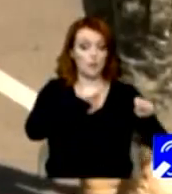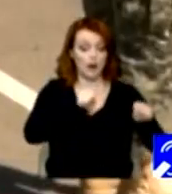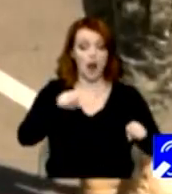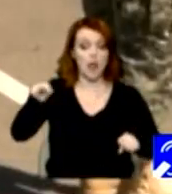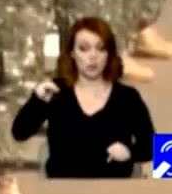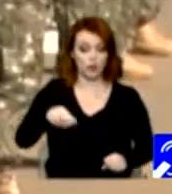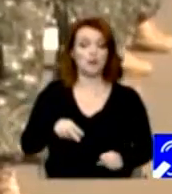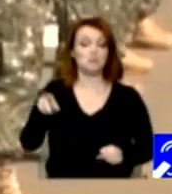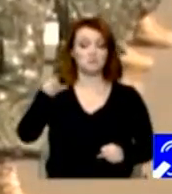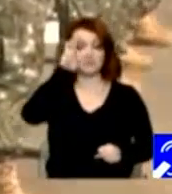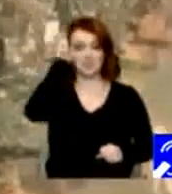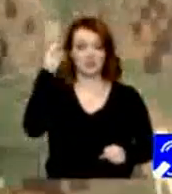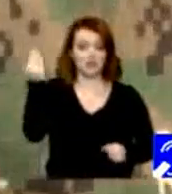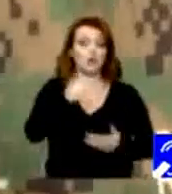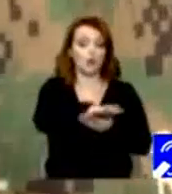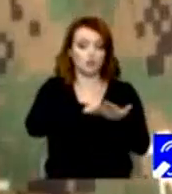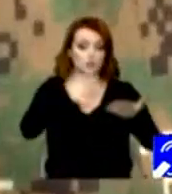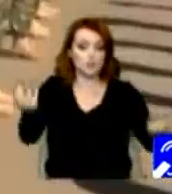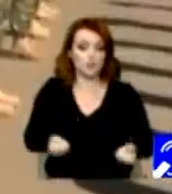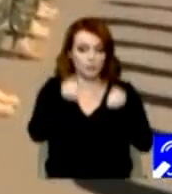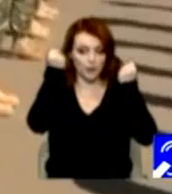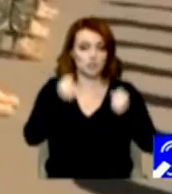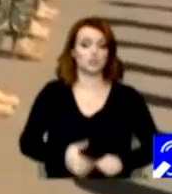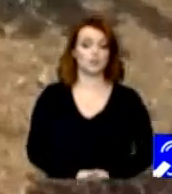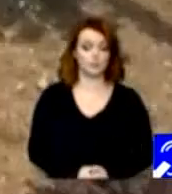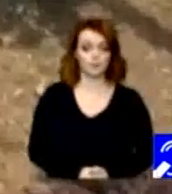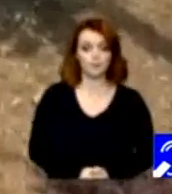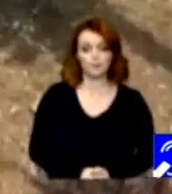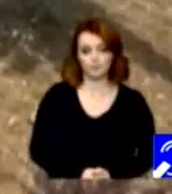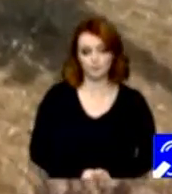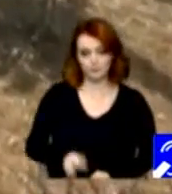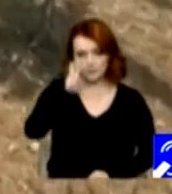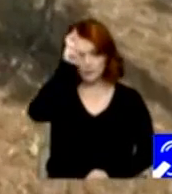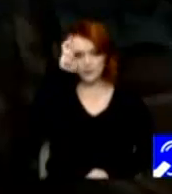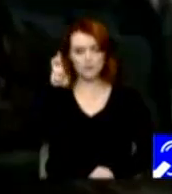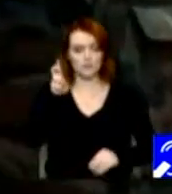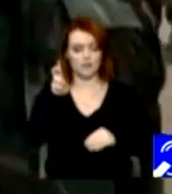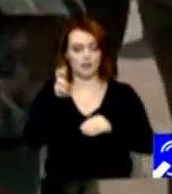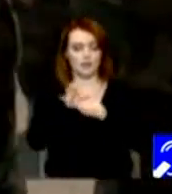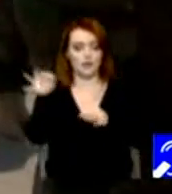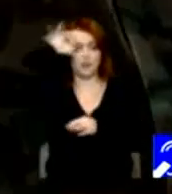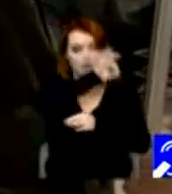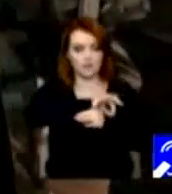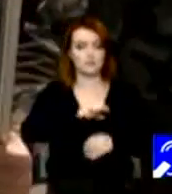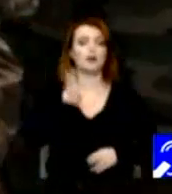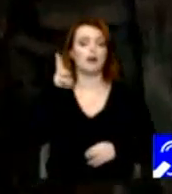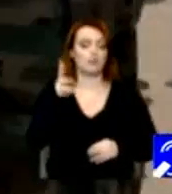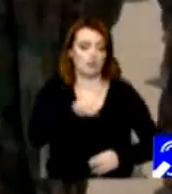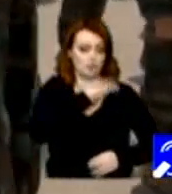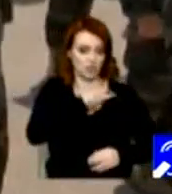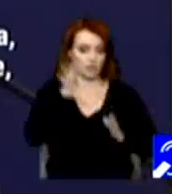sa continue sa sprijin modernizare a armatelor Statelor din cadrul parteneriatului estic care aspiră la integrarea în uniunea